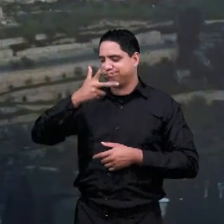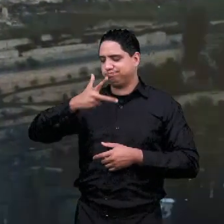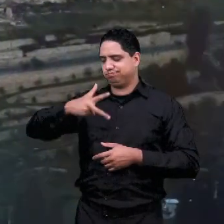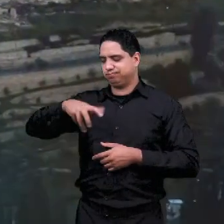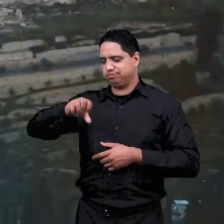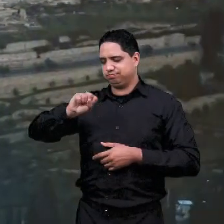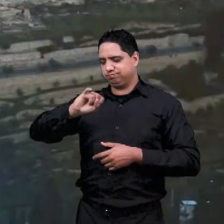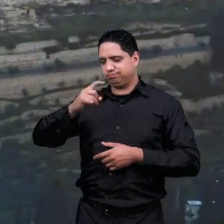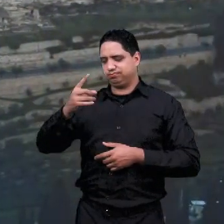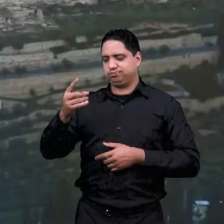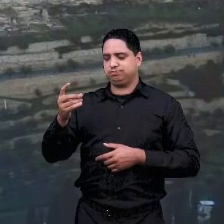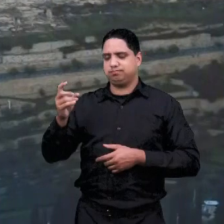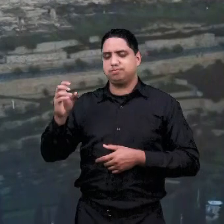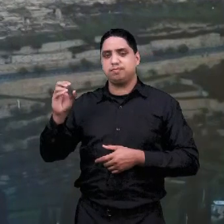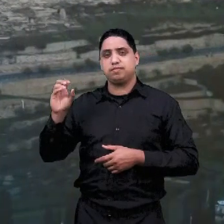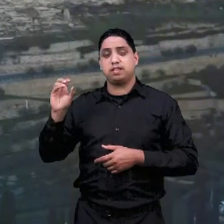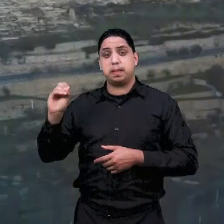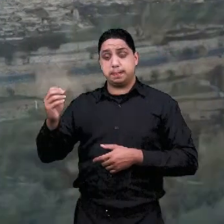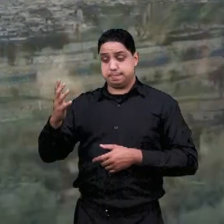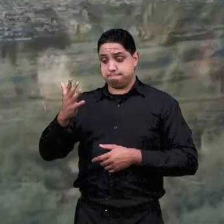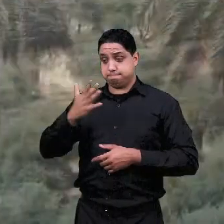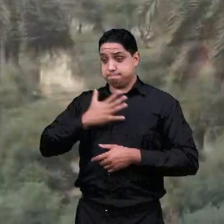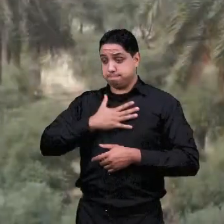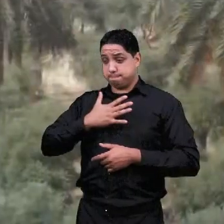Oh, belle Sion!